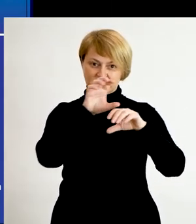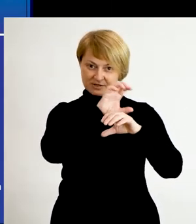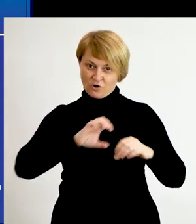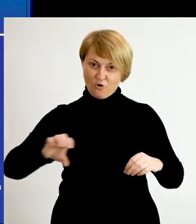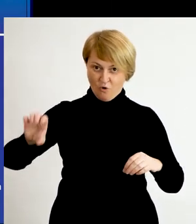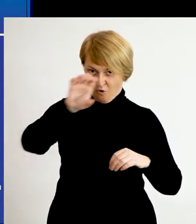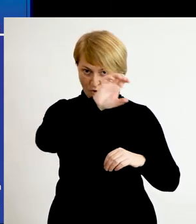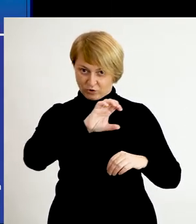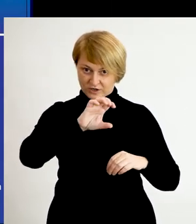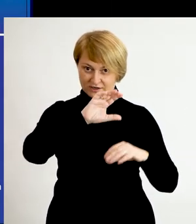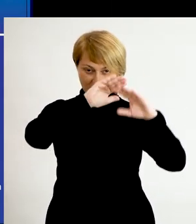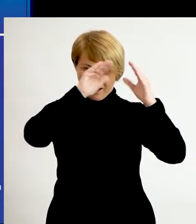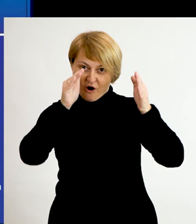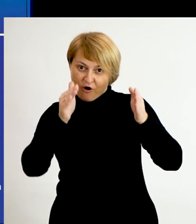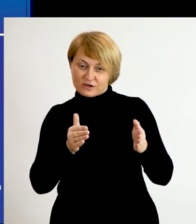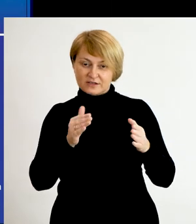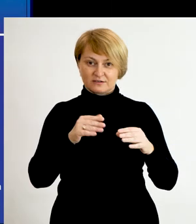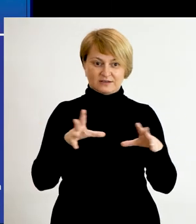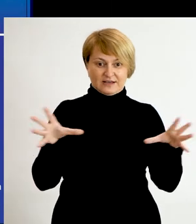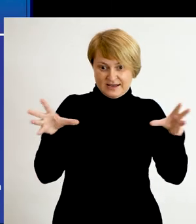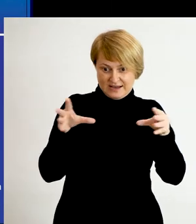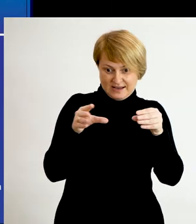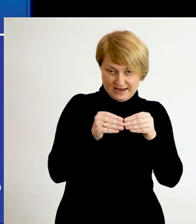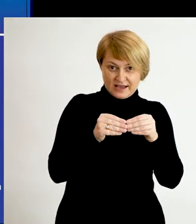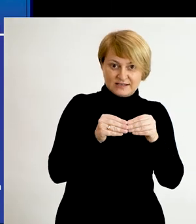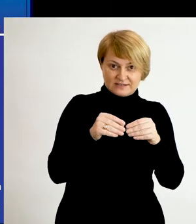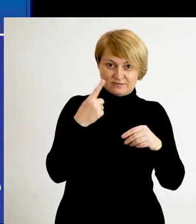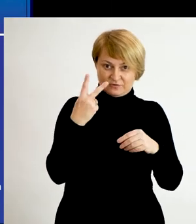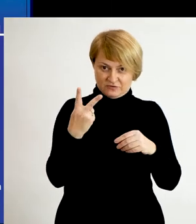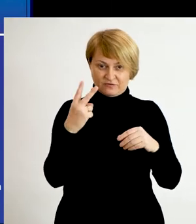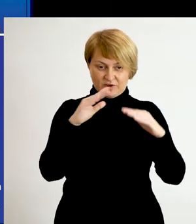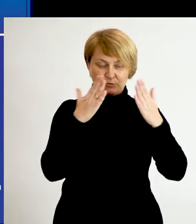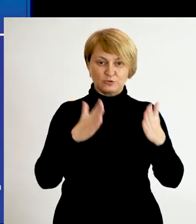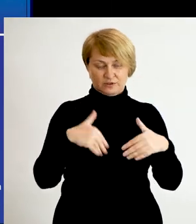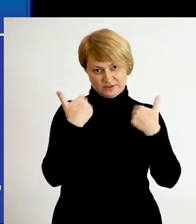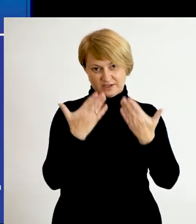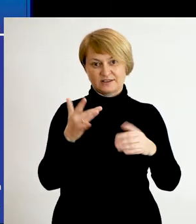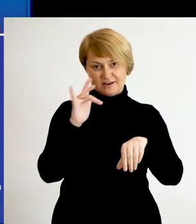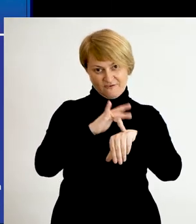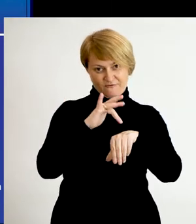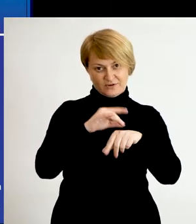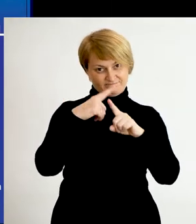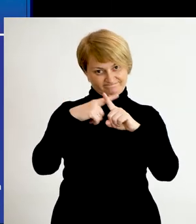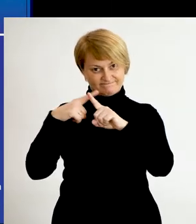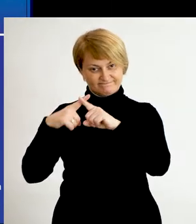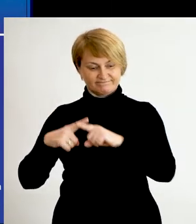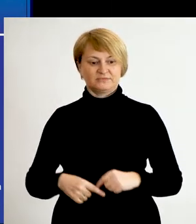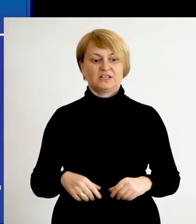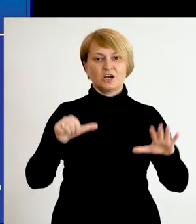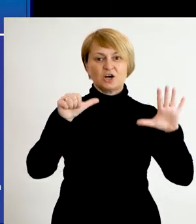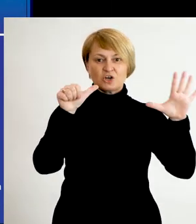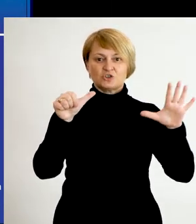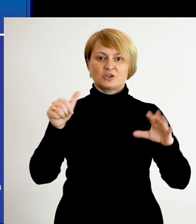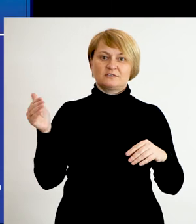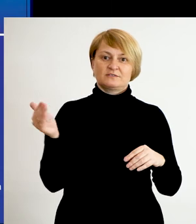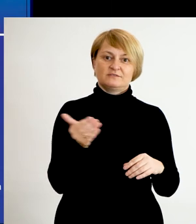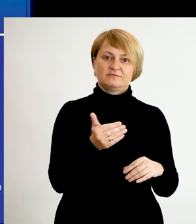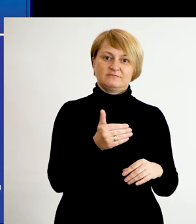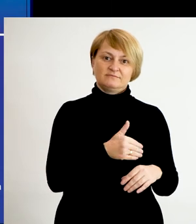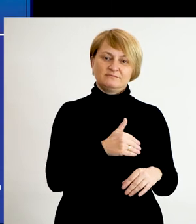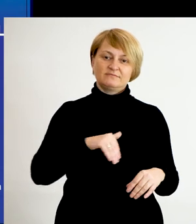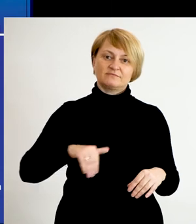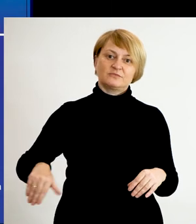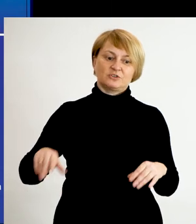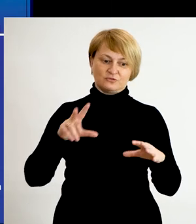to jeszcze podwójnie jakby rezonuje na oba obiekty i daje pozytywny efekt. 6 milionów 300 to jest taka